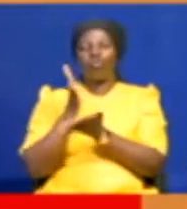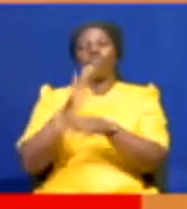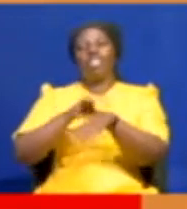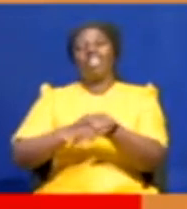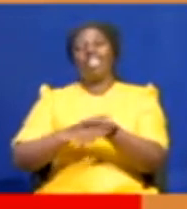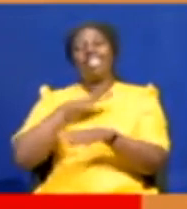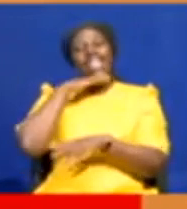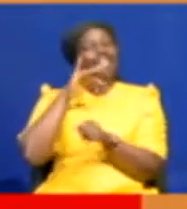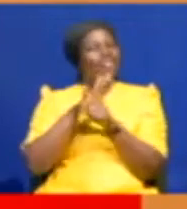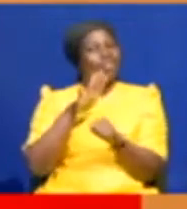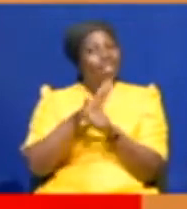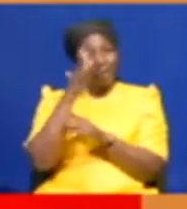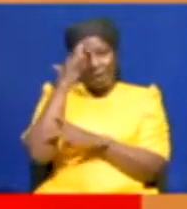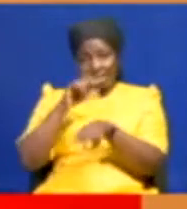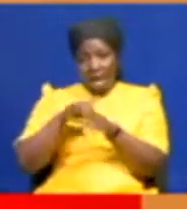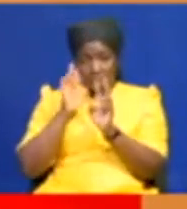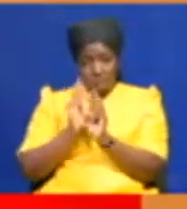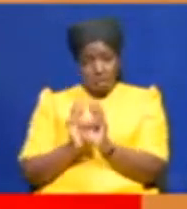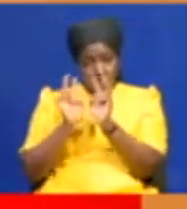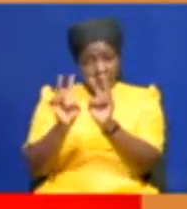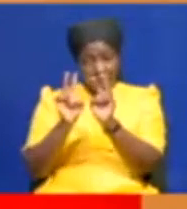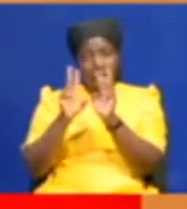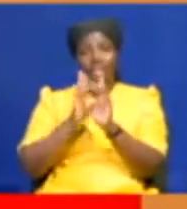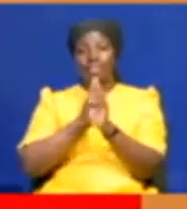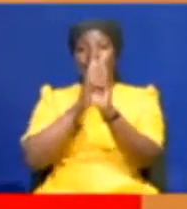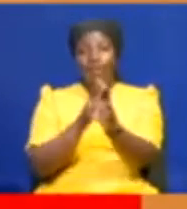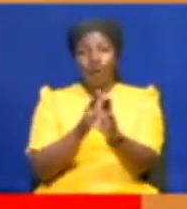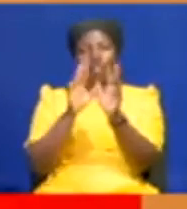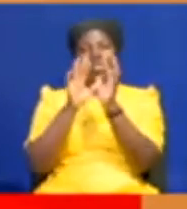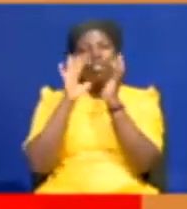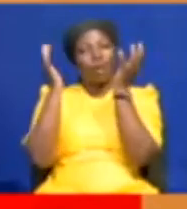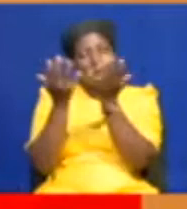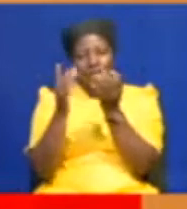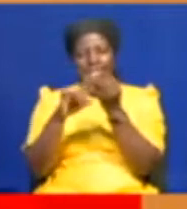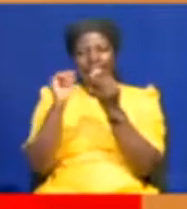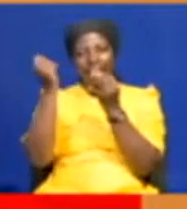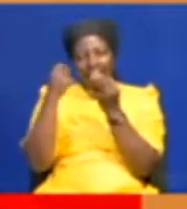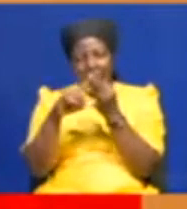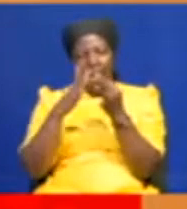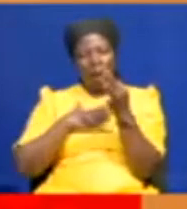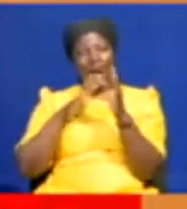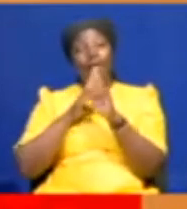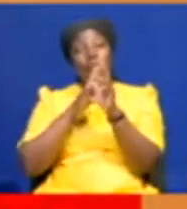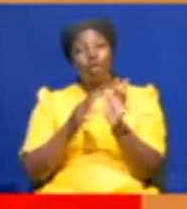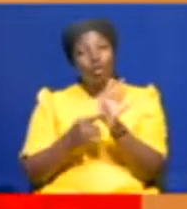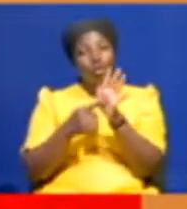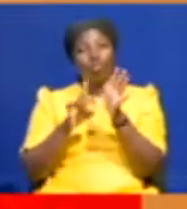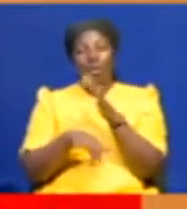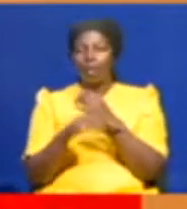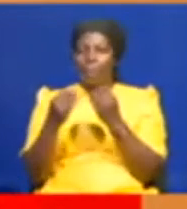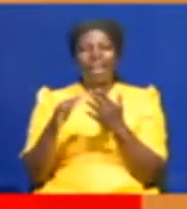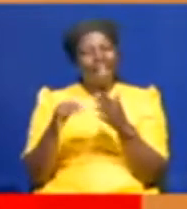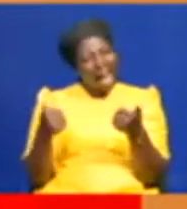sababu ukiangalia katika ripoti ya hata dunia, ripoti ya Kenya, ripoti yetu inaonyesha ajali